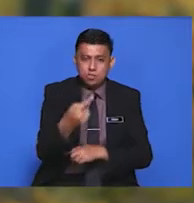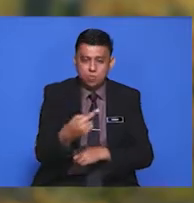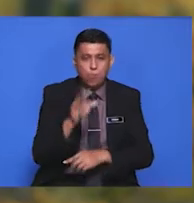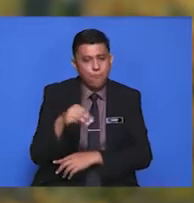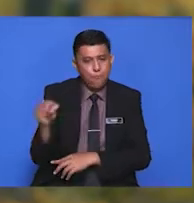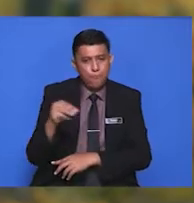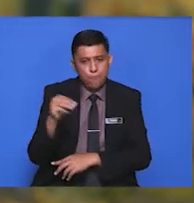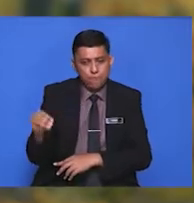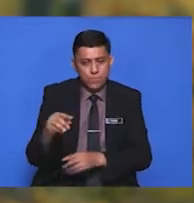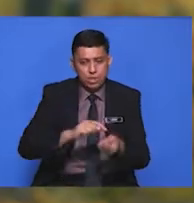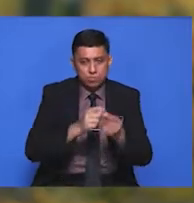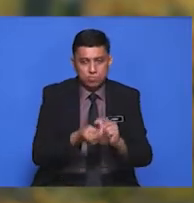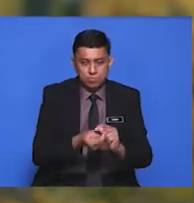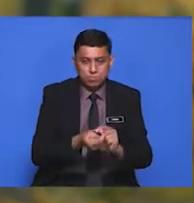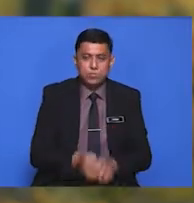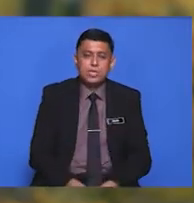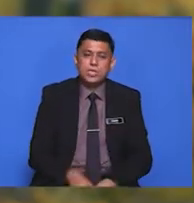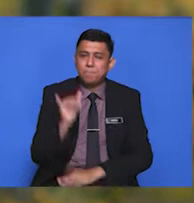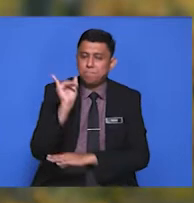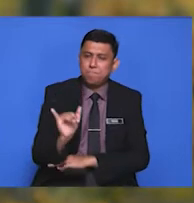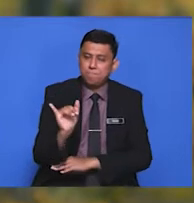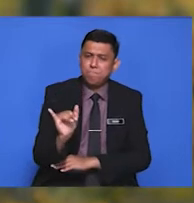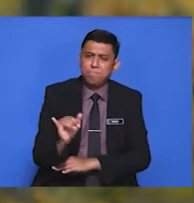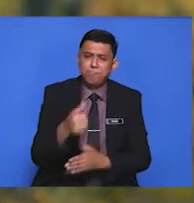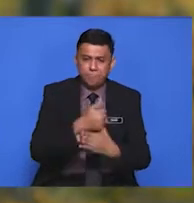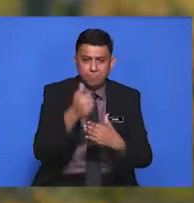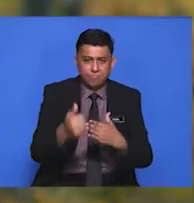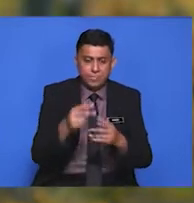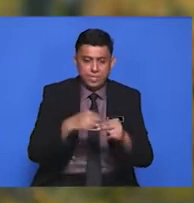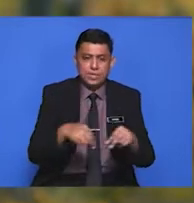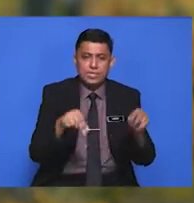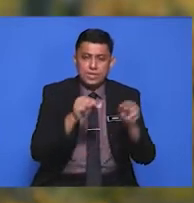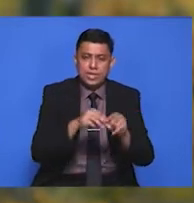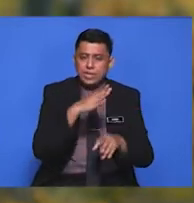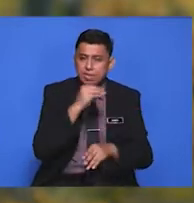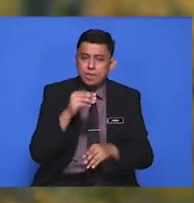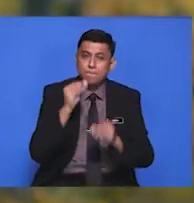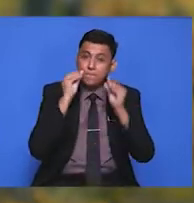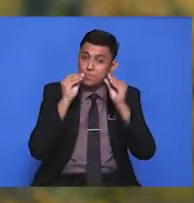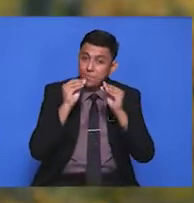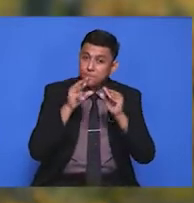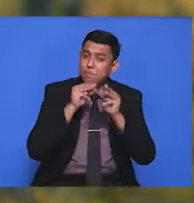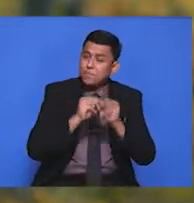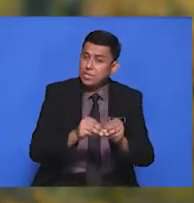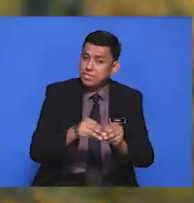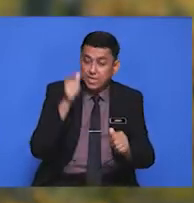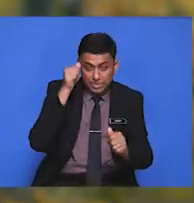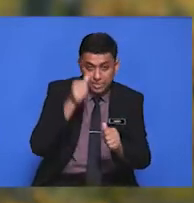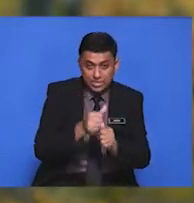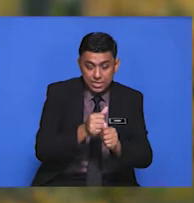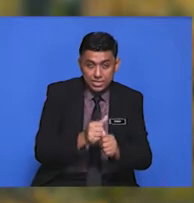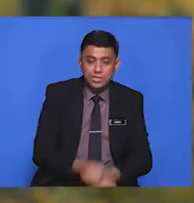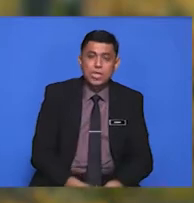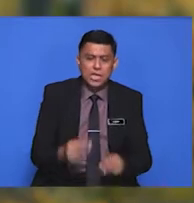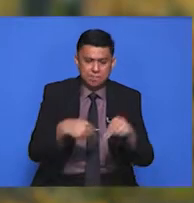Murid-murid, kita beralih kepada subtopik terakhir iaitu nilai dan pengajaran. Masihkah murid-murid ingat maksud